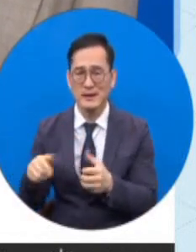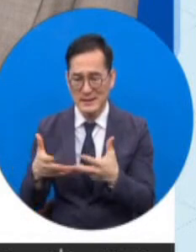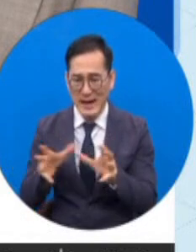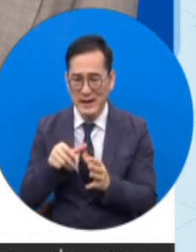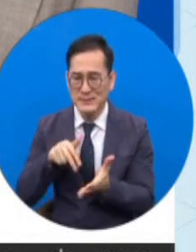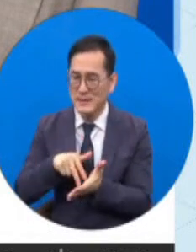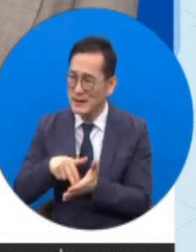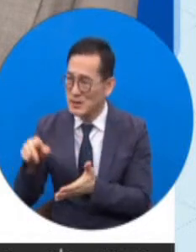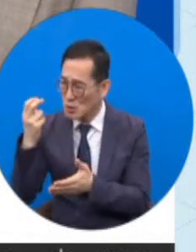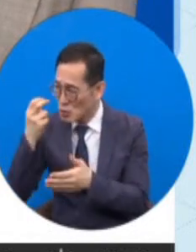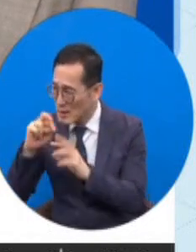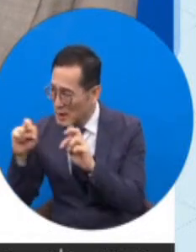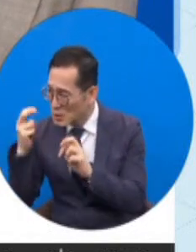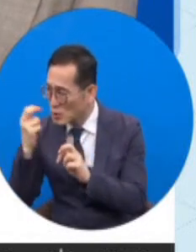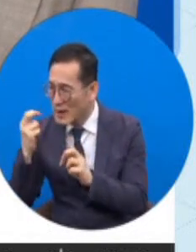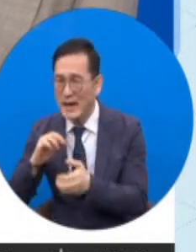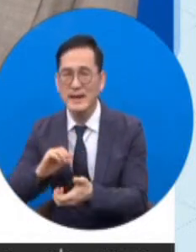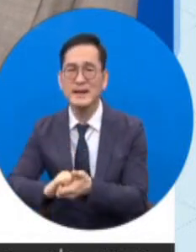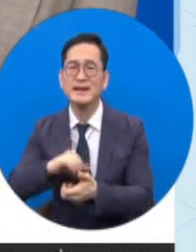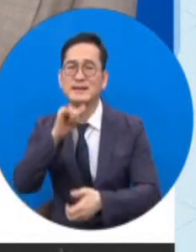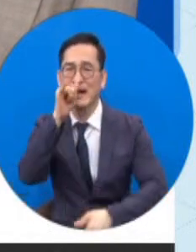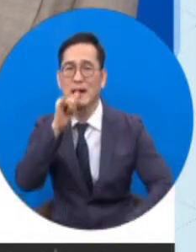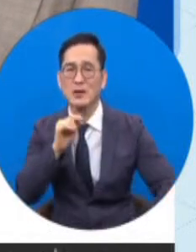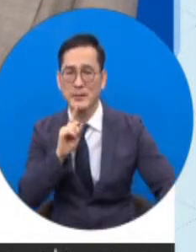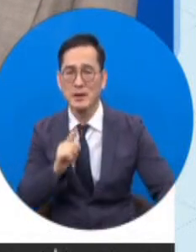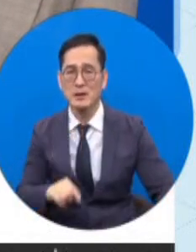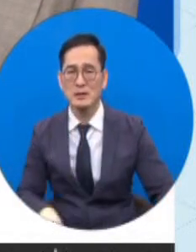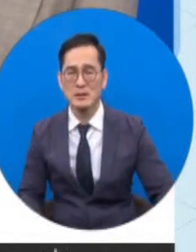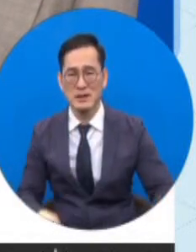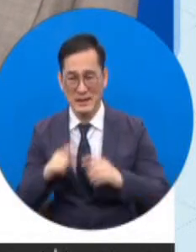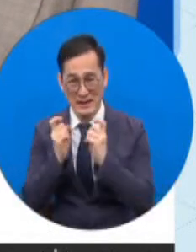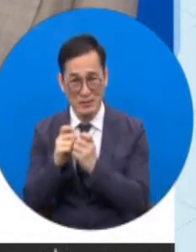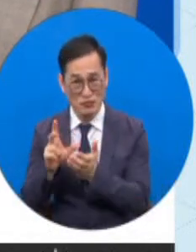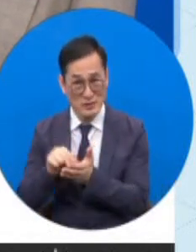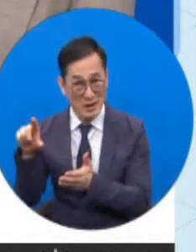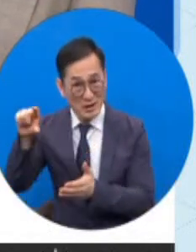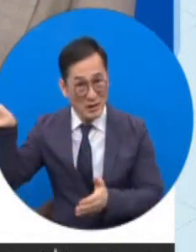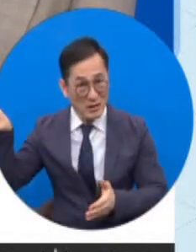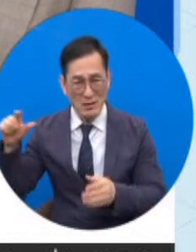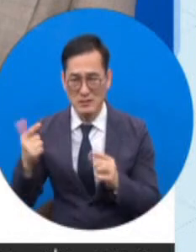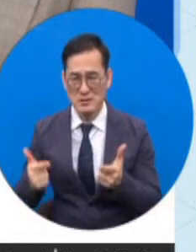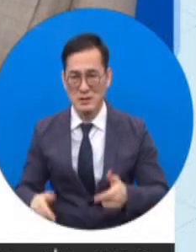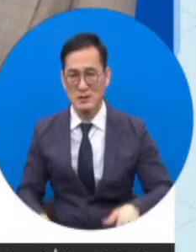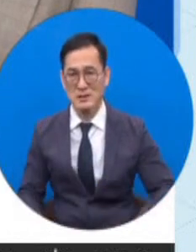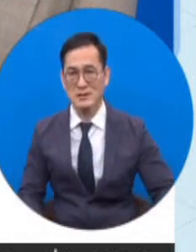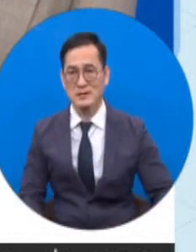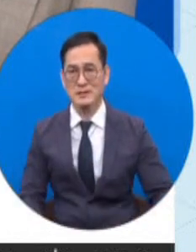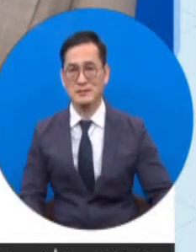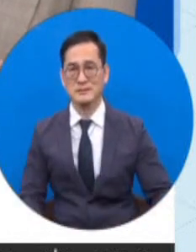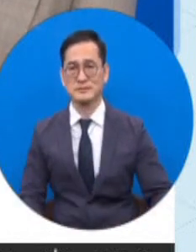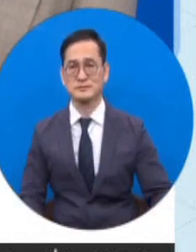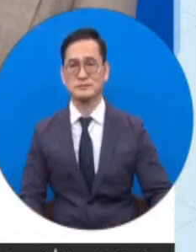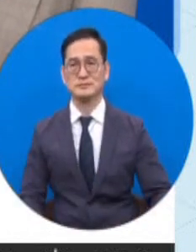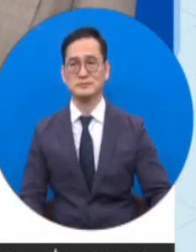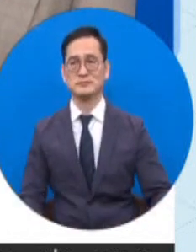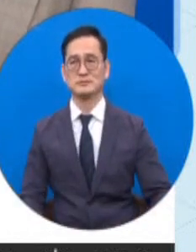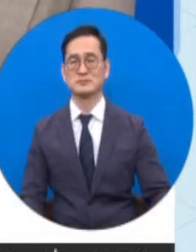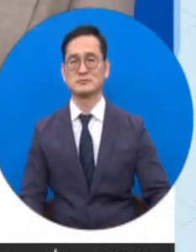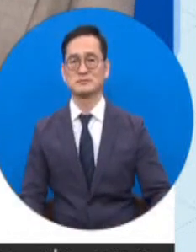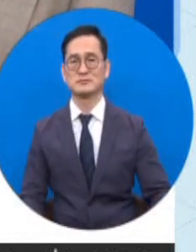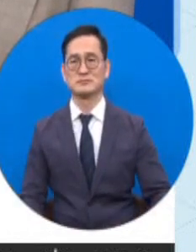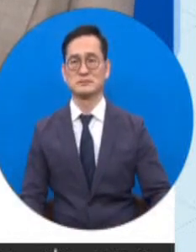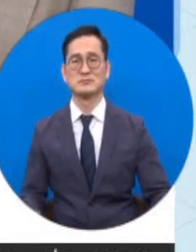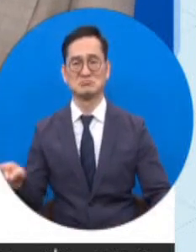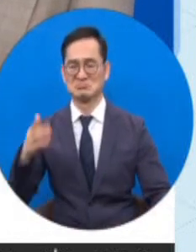하는데는 한계가 있다고 얘기합니다 이게 어떻게 사적인 문제니까 사적인 문제가 전혀 아닙니다 그렇다면 본인들은 마치 c 무 점